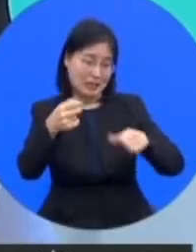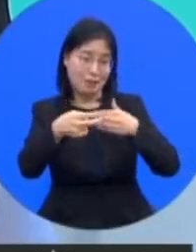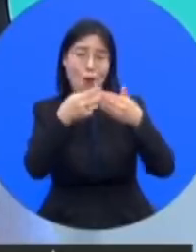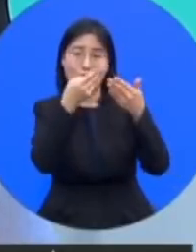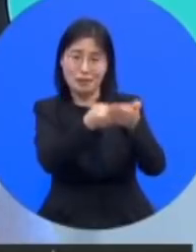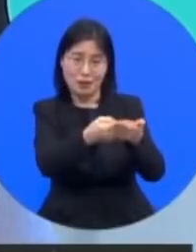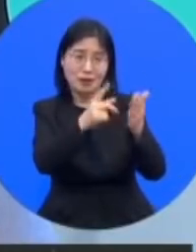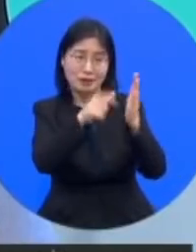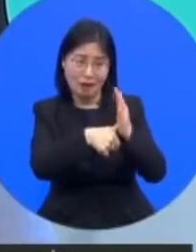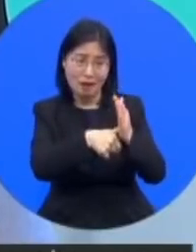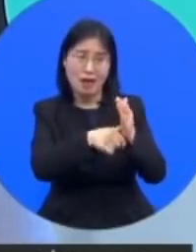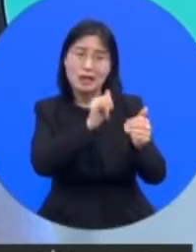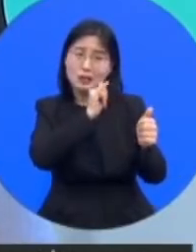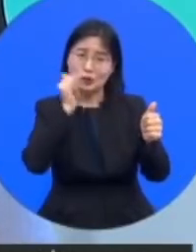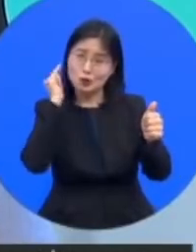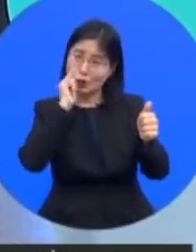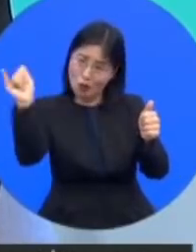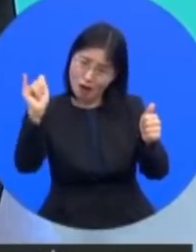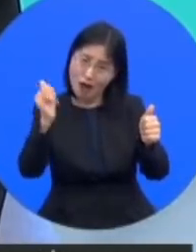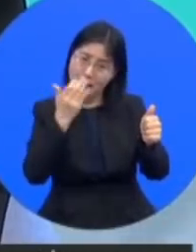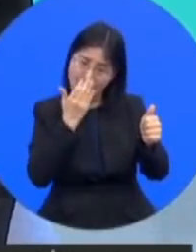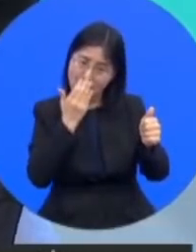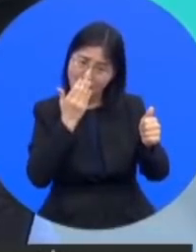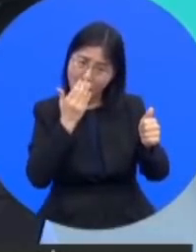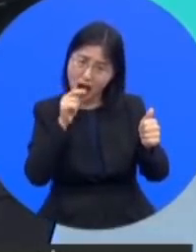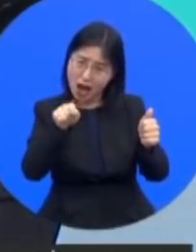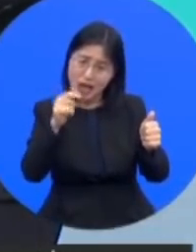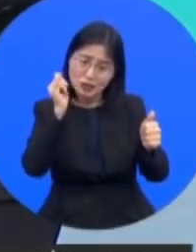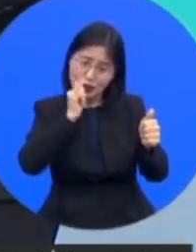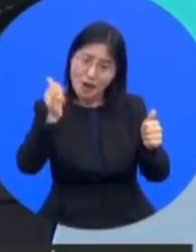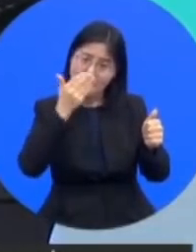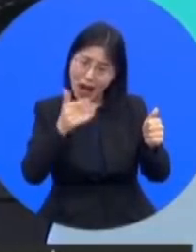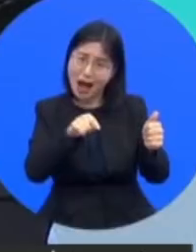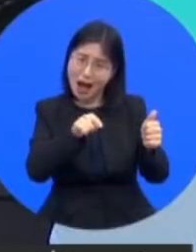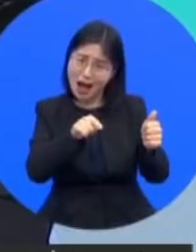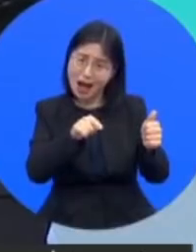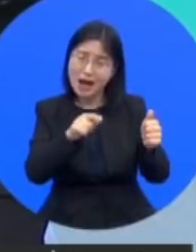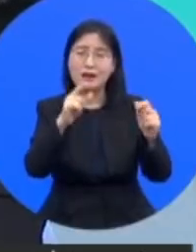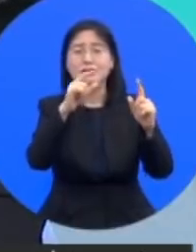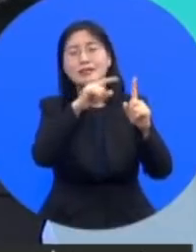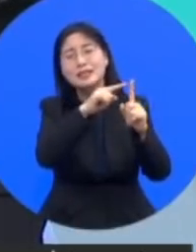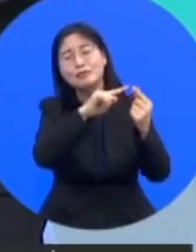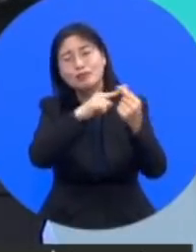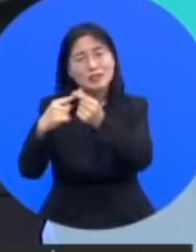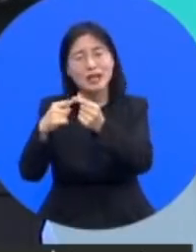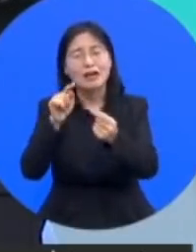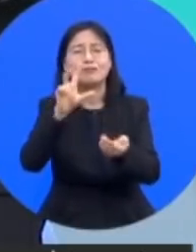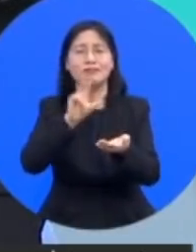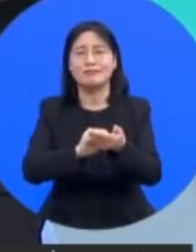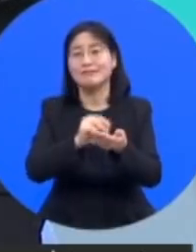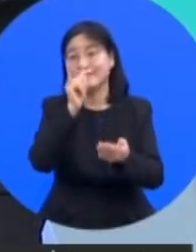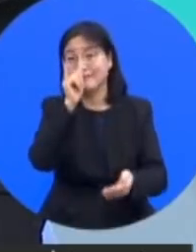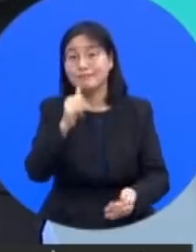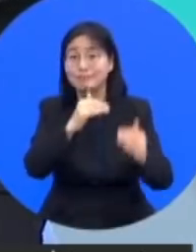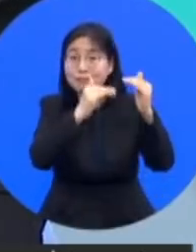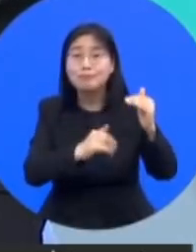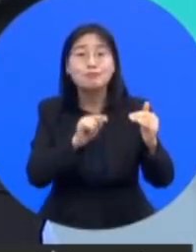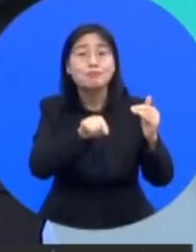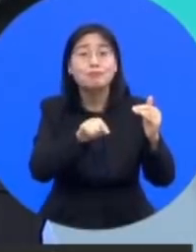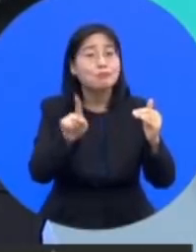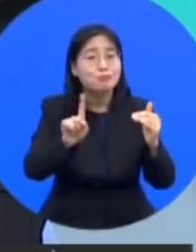전화 정도는 할 수 있지 않느냐 이 말이 지금 문제가 됐어요 주제는 앞에서 어떻게 보셨습니까